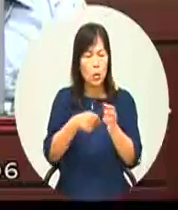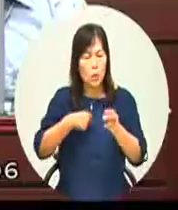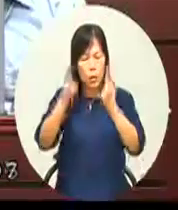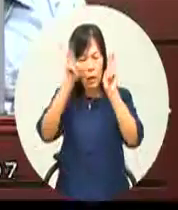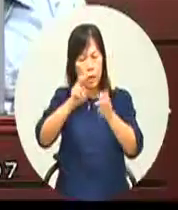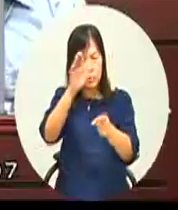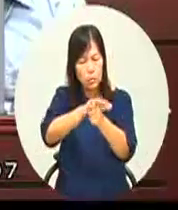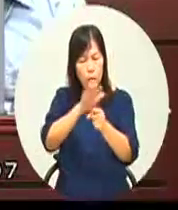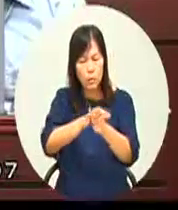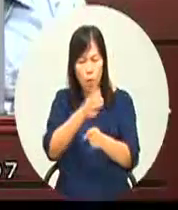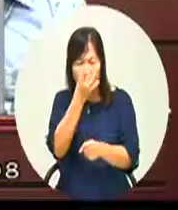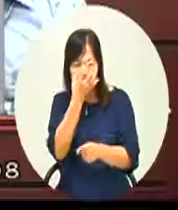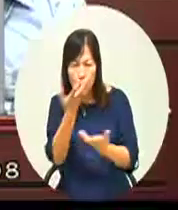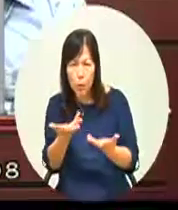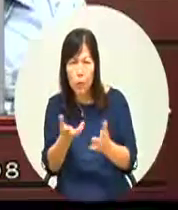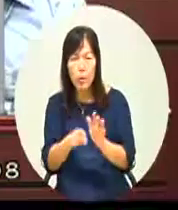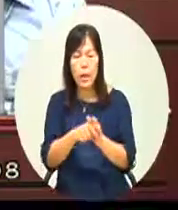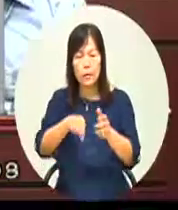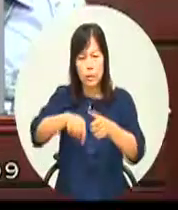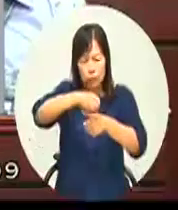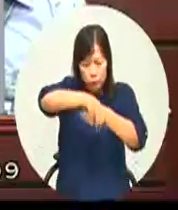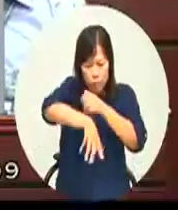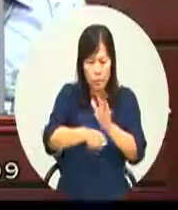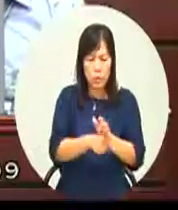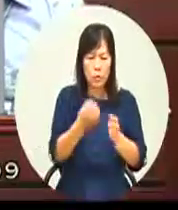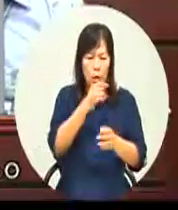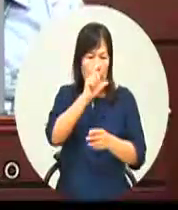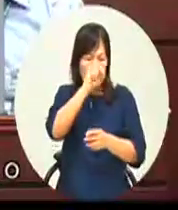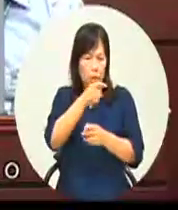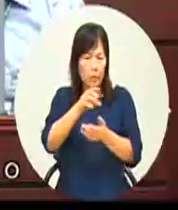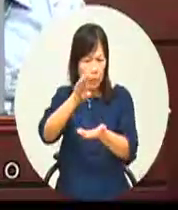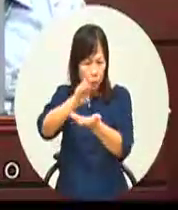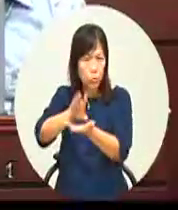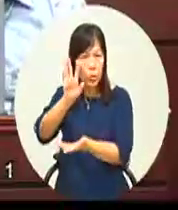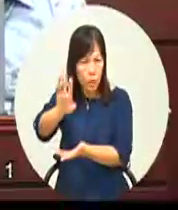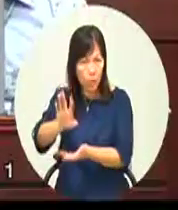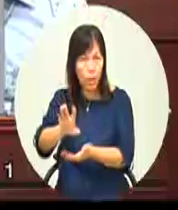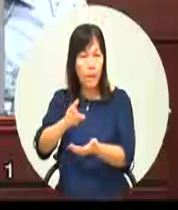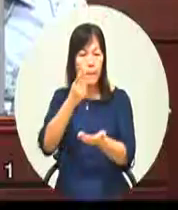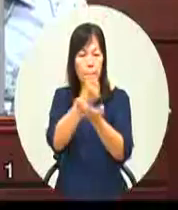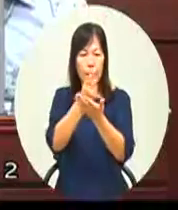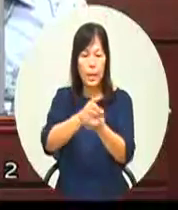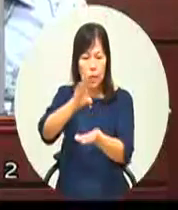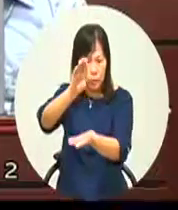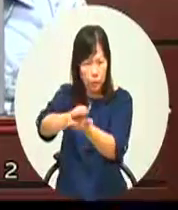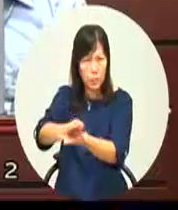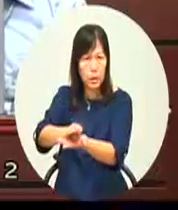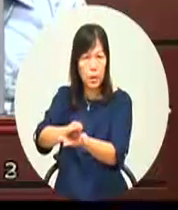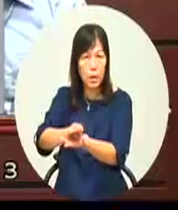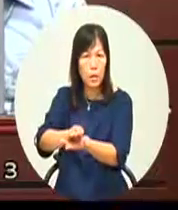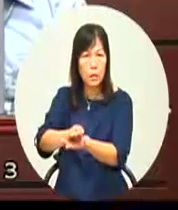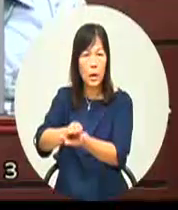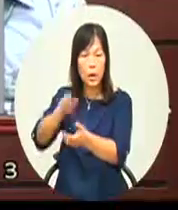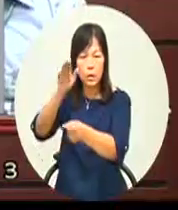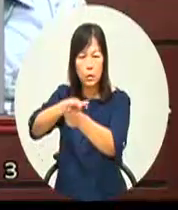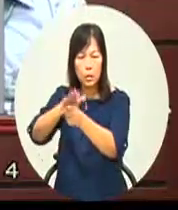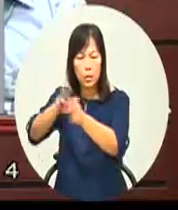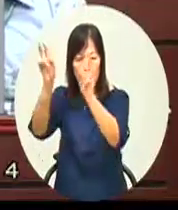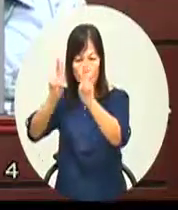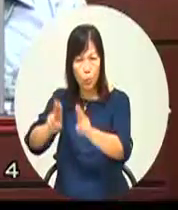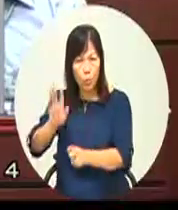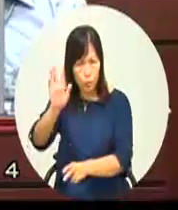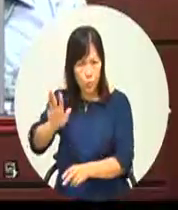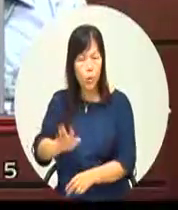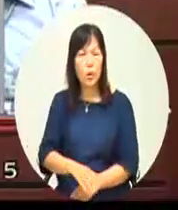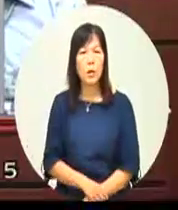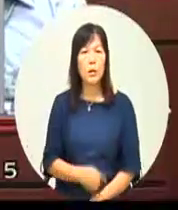充电的地方？因为这个系统它是有特定的停车格给他们，所以每一个 停车格里面就有充电的系统， 都有充电桩。 那变成我